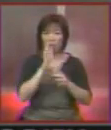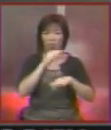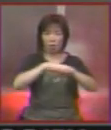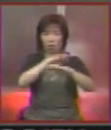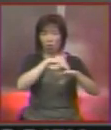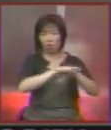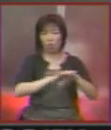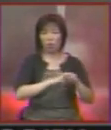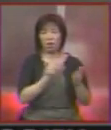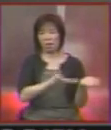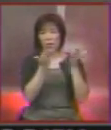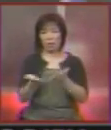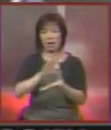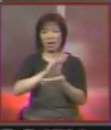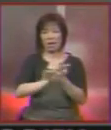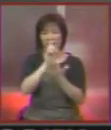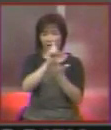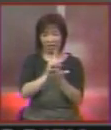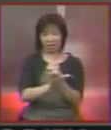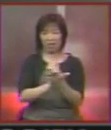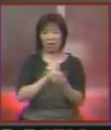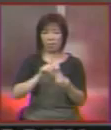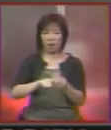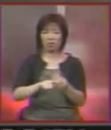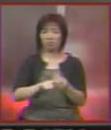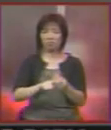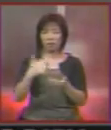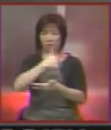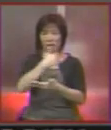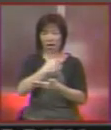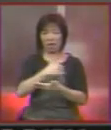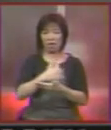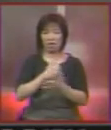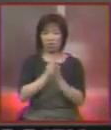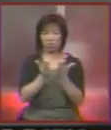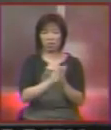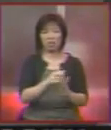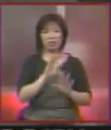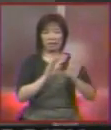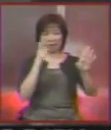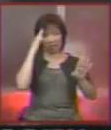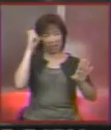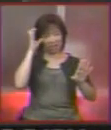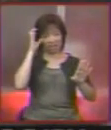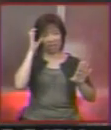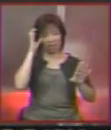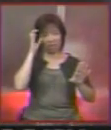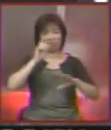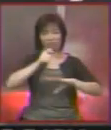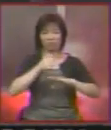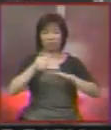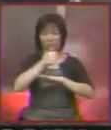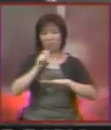PS Bank na lang yung mga dokumento na tumutukoy doon sa bank accounts ni CJ Corona. At sa Webes naman, magkakaroon ng unbank session dyan sa may Korte